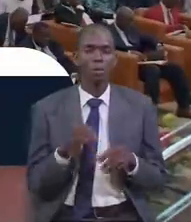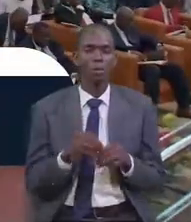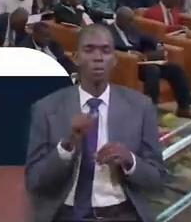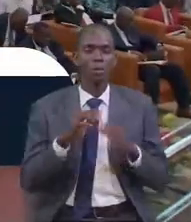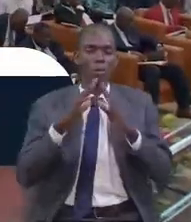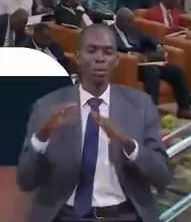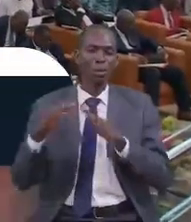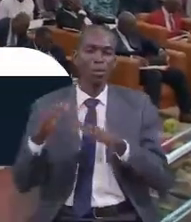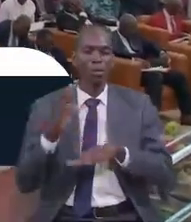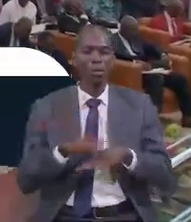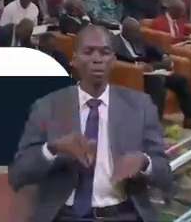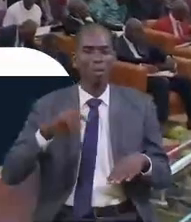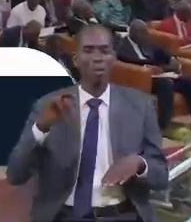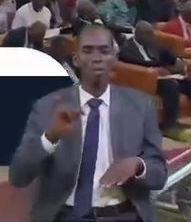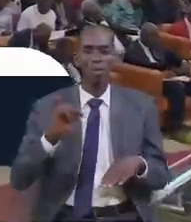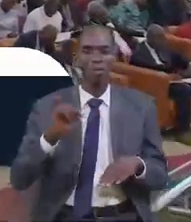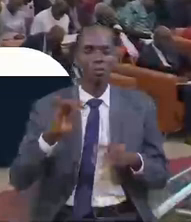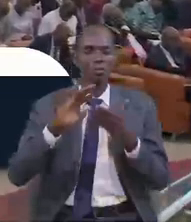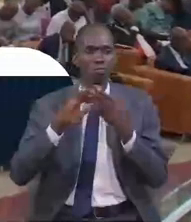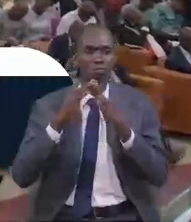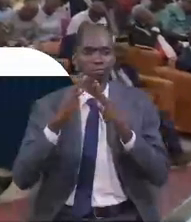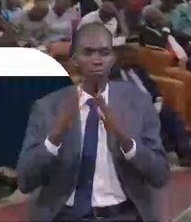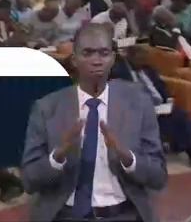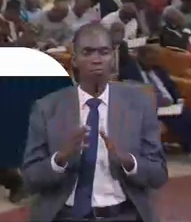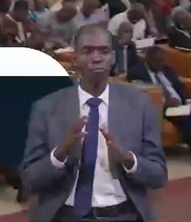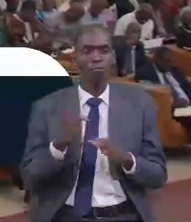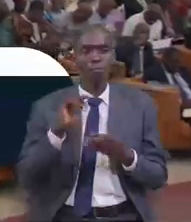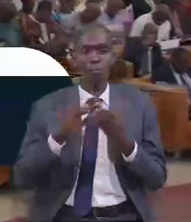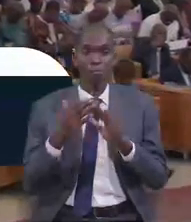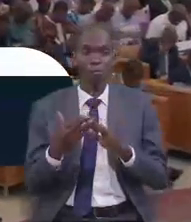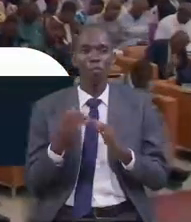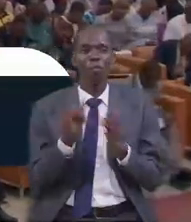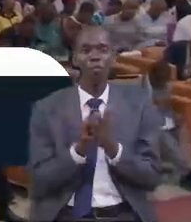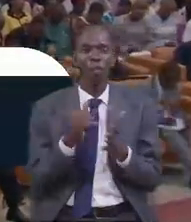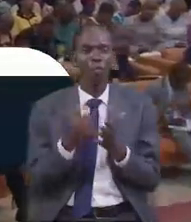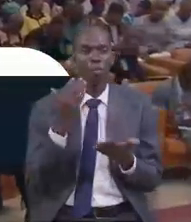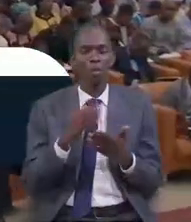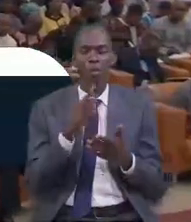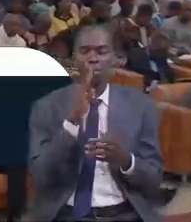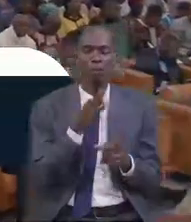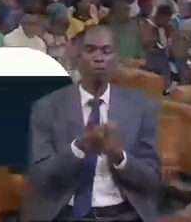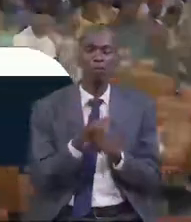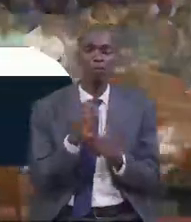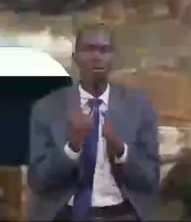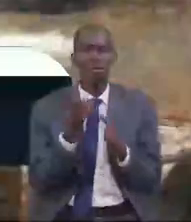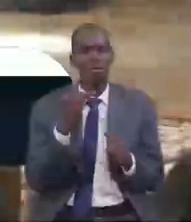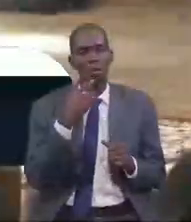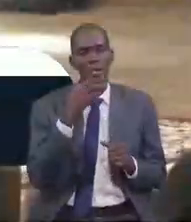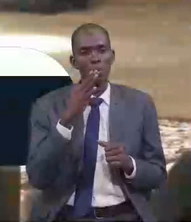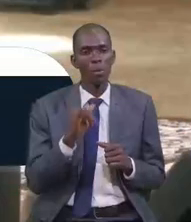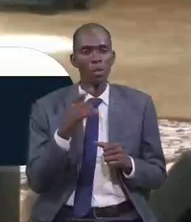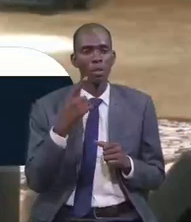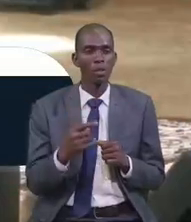23. Matthieu 2, 23. Matthieu 2, 23. Et vint demeurer dans une ville